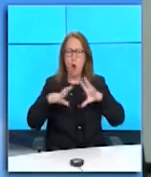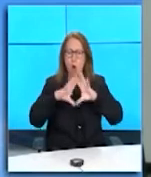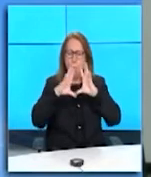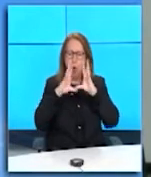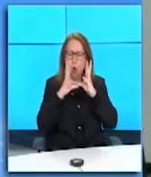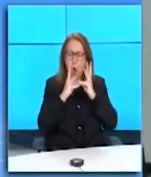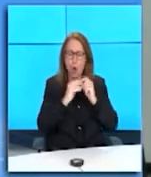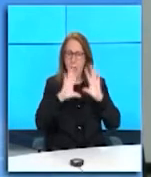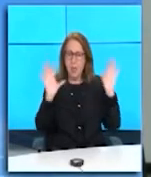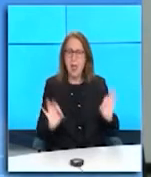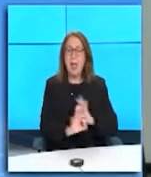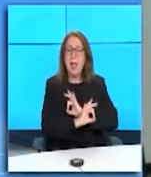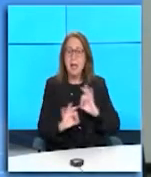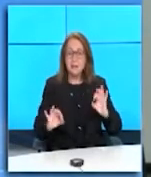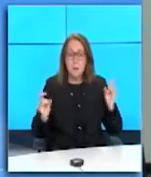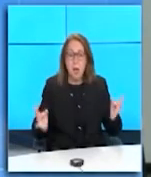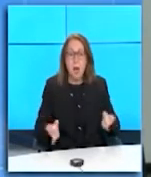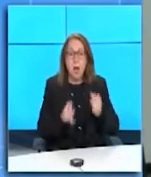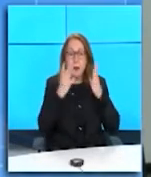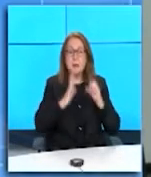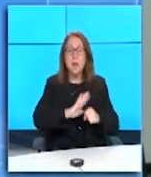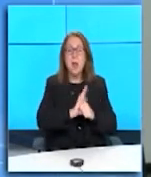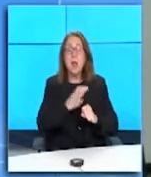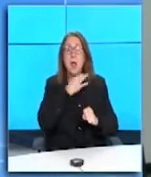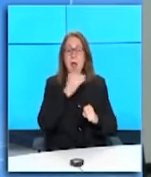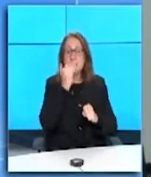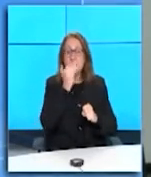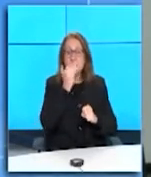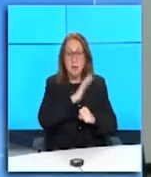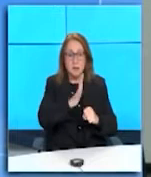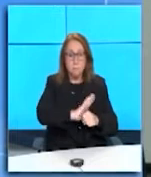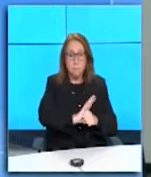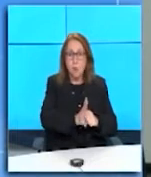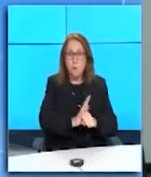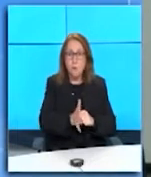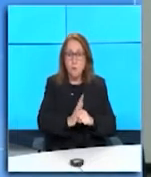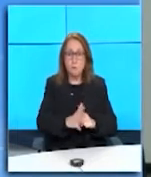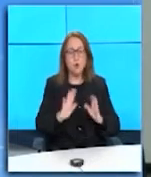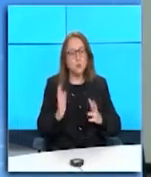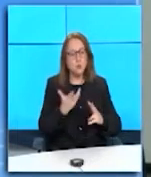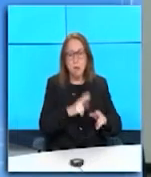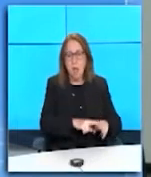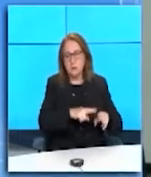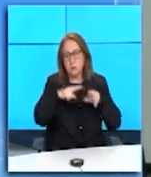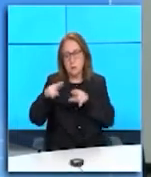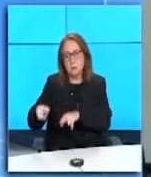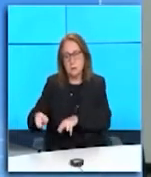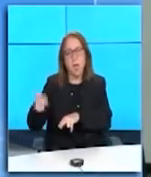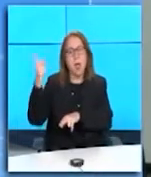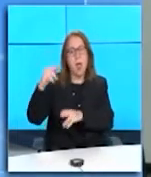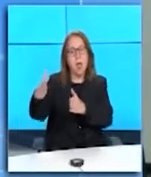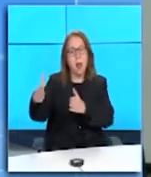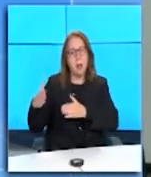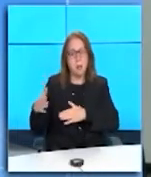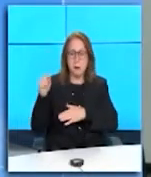εκτός ΜΕΘ, αυτή να πληρεί πλήρως τις προϋποθέσεις, ειδικά στις περιπτώσεις που δεν ενδείκνεται η μετακίνηση του ασθενούς που βρίσκεται